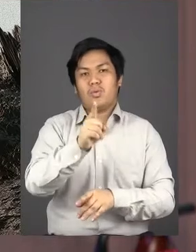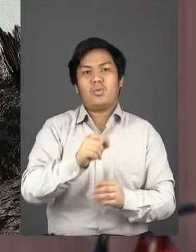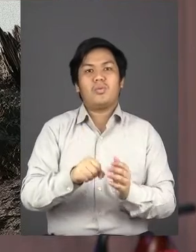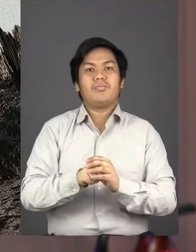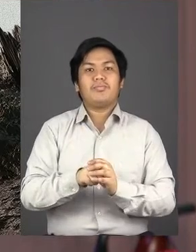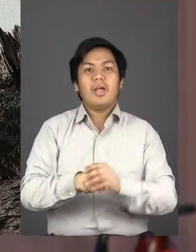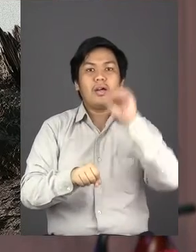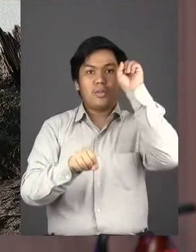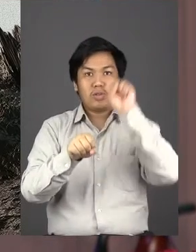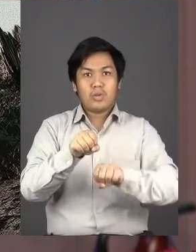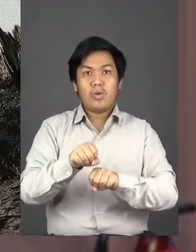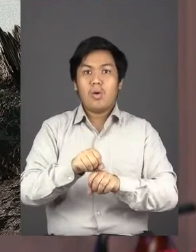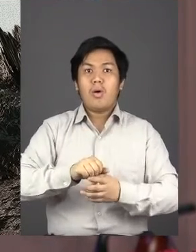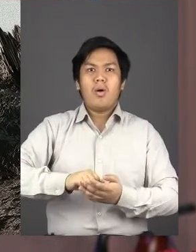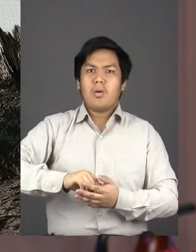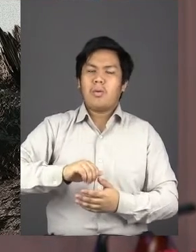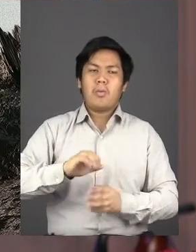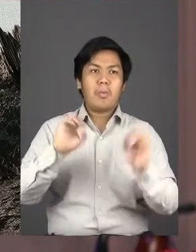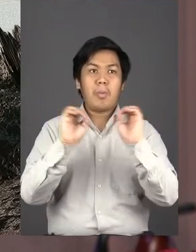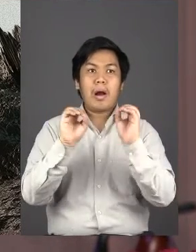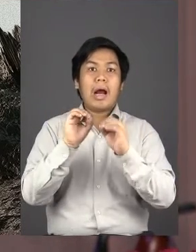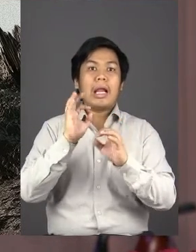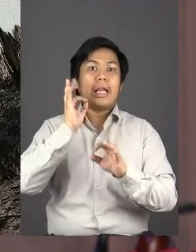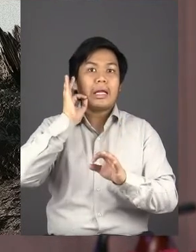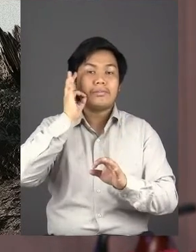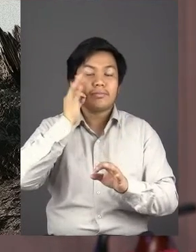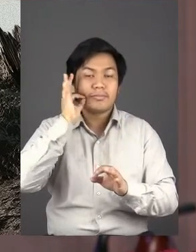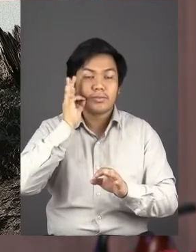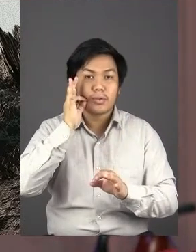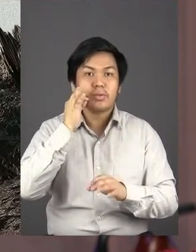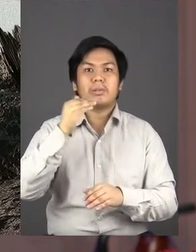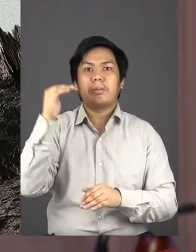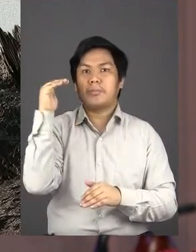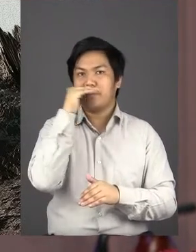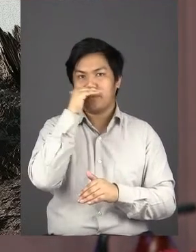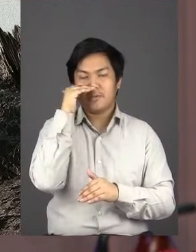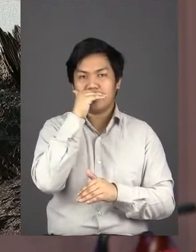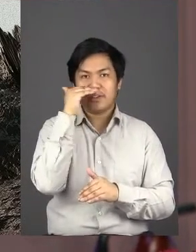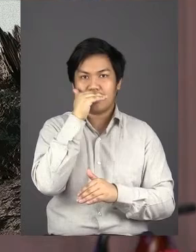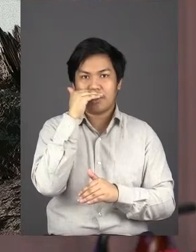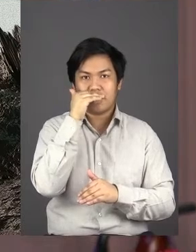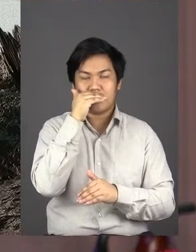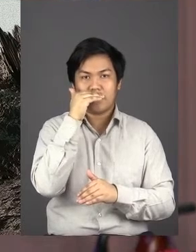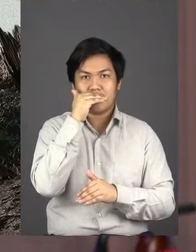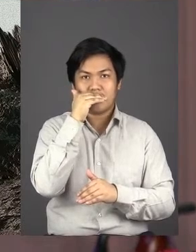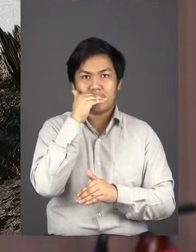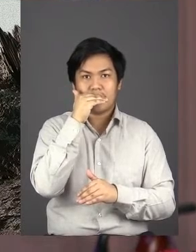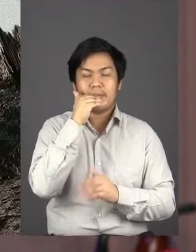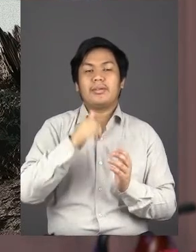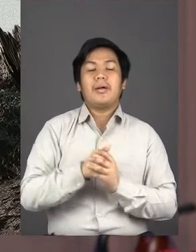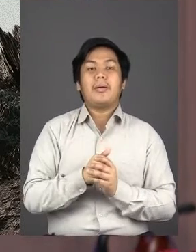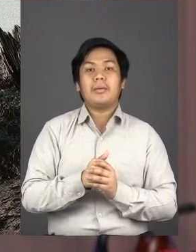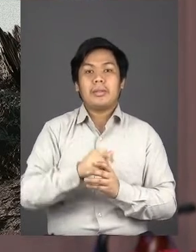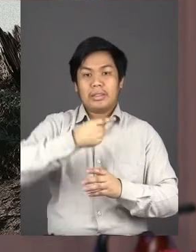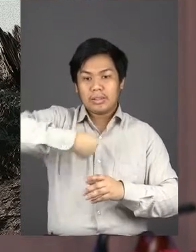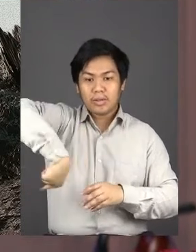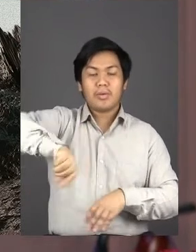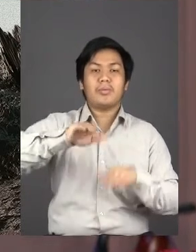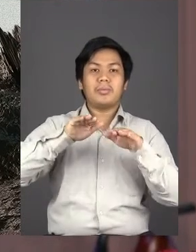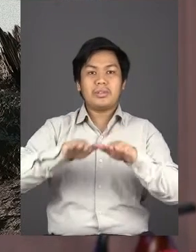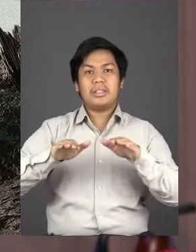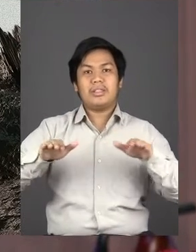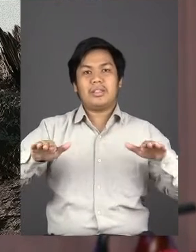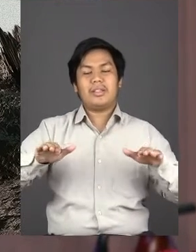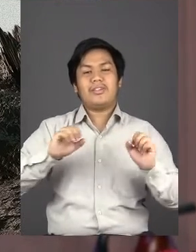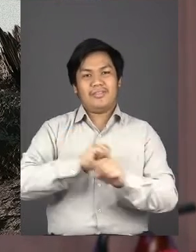So, hindi namumunga ng kasinungalingan ang mga children